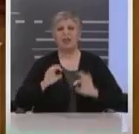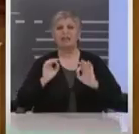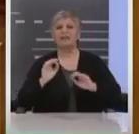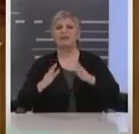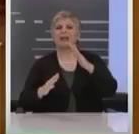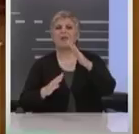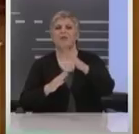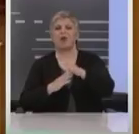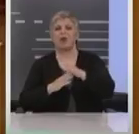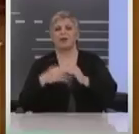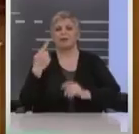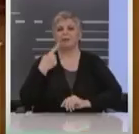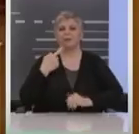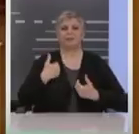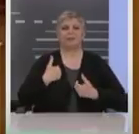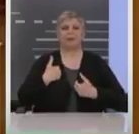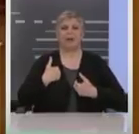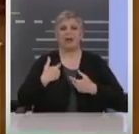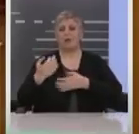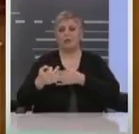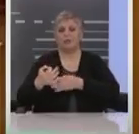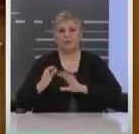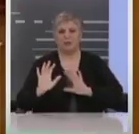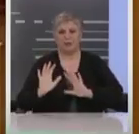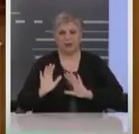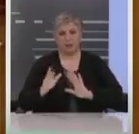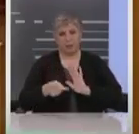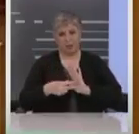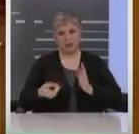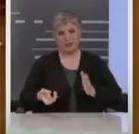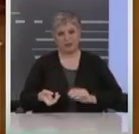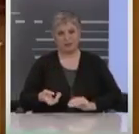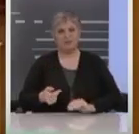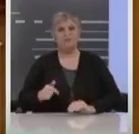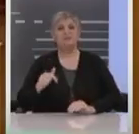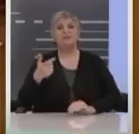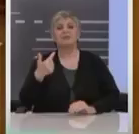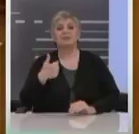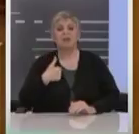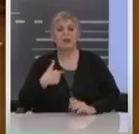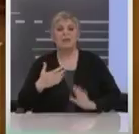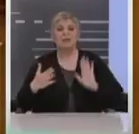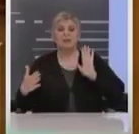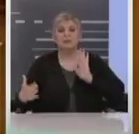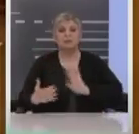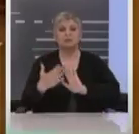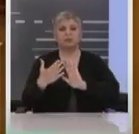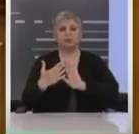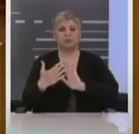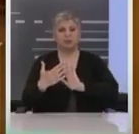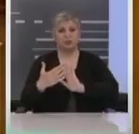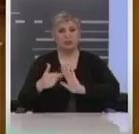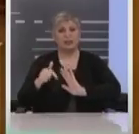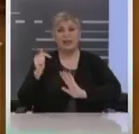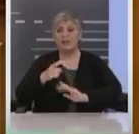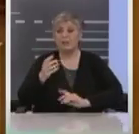διάλογο. Το αν εμείς συγκρουστήκαμε προκειμένου αυτά τα οποία είπαμε στον ελληνικό λαό να τα κάνουμε